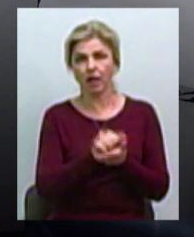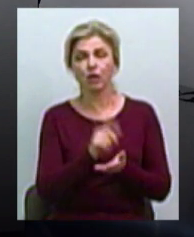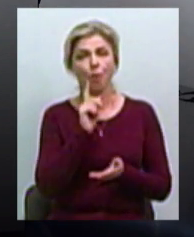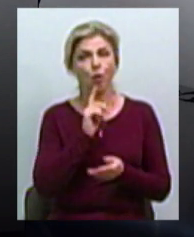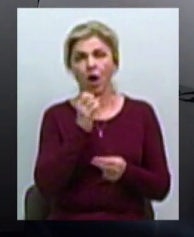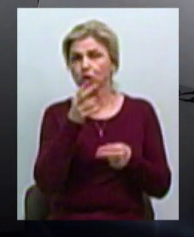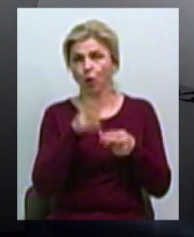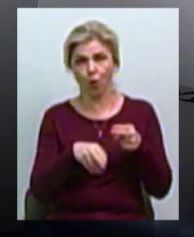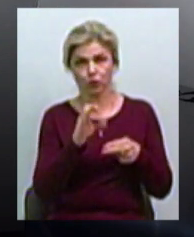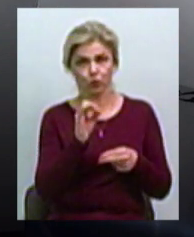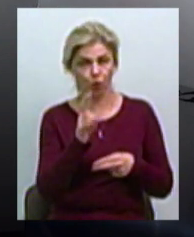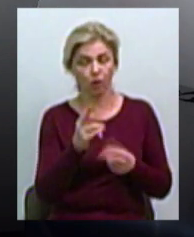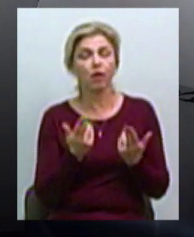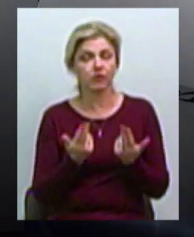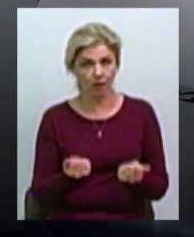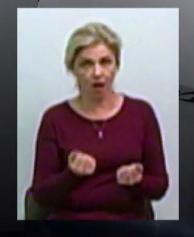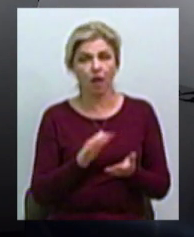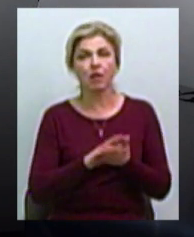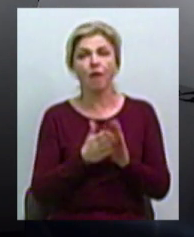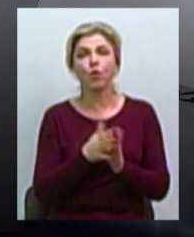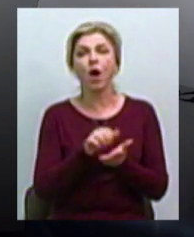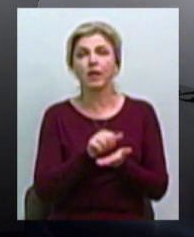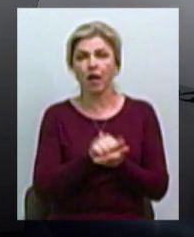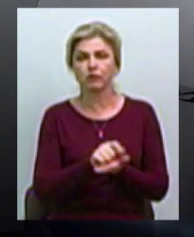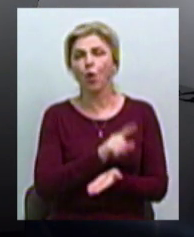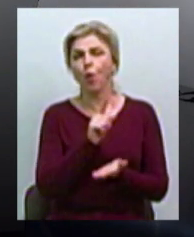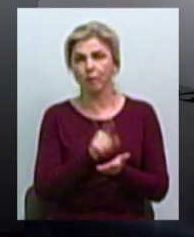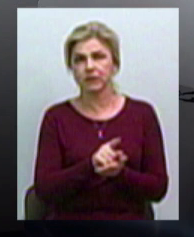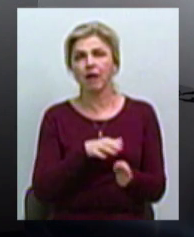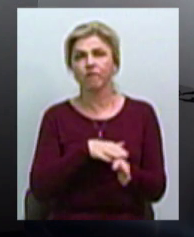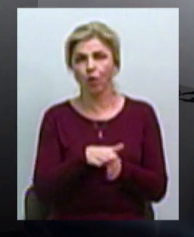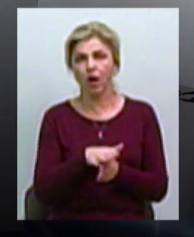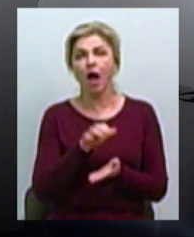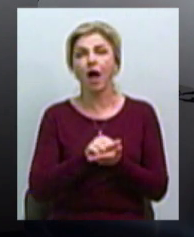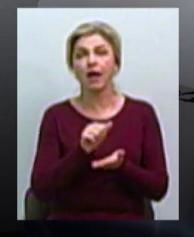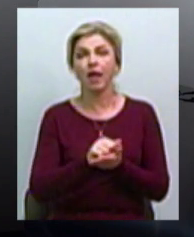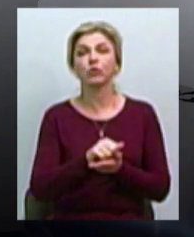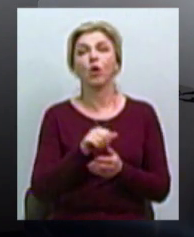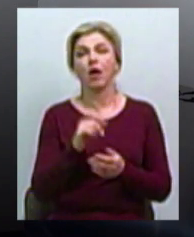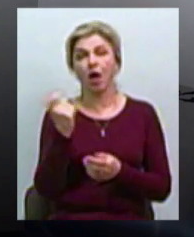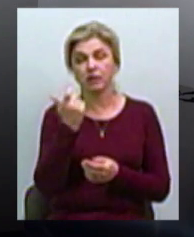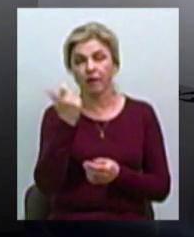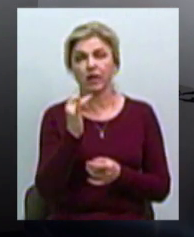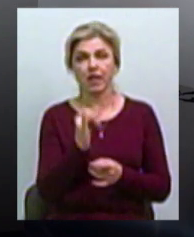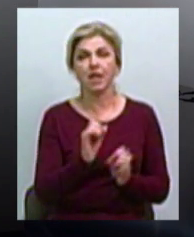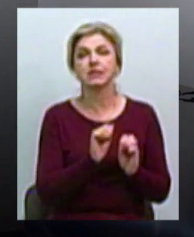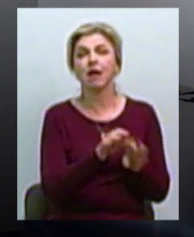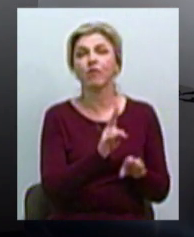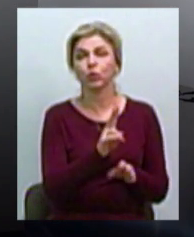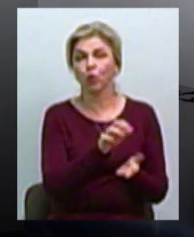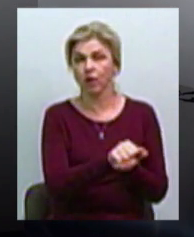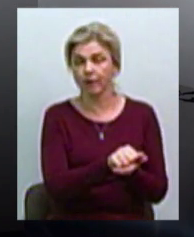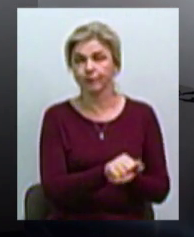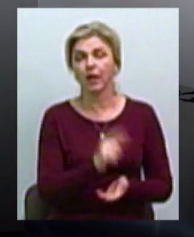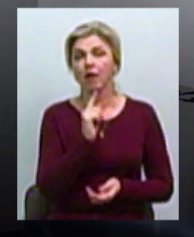термін? Фактично оренди. Так. Це договір оренди. Він обов'язковий для виконання як для орендодавця, так і для орендаря. Що буде далі, сказати дуже